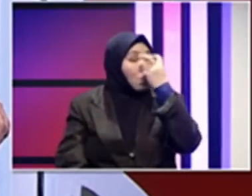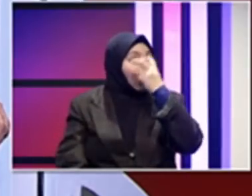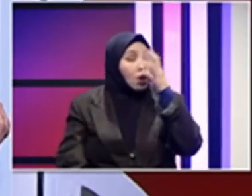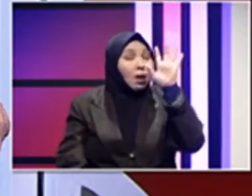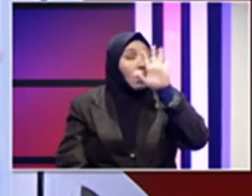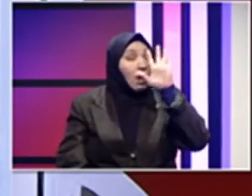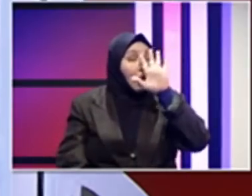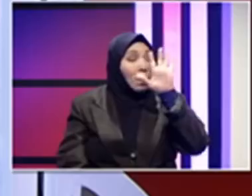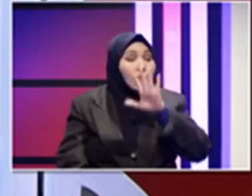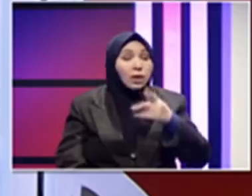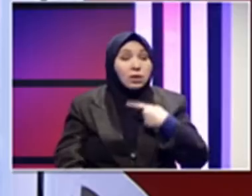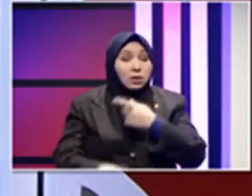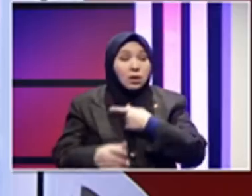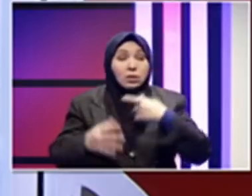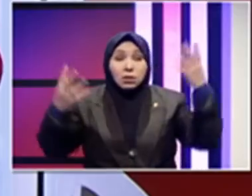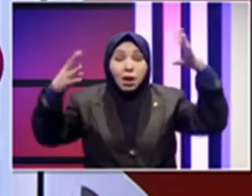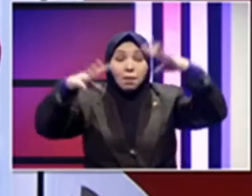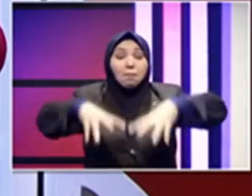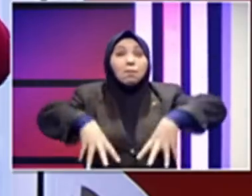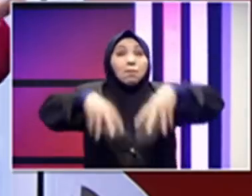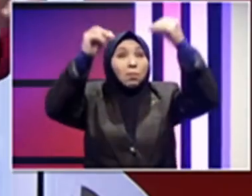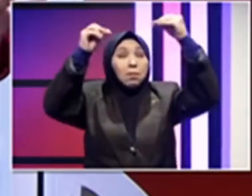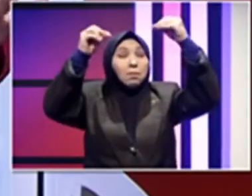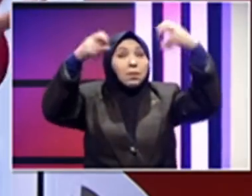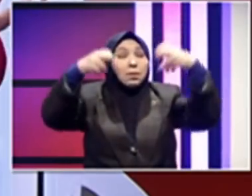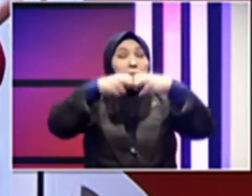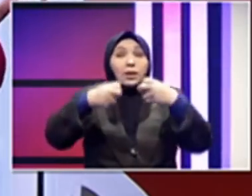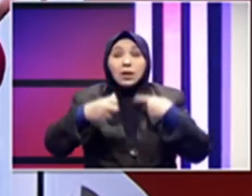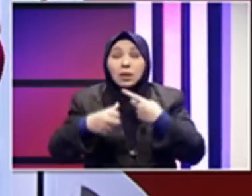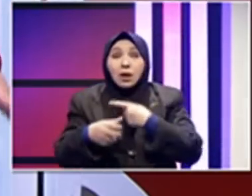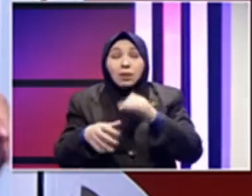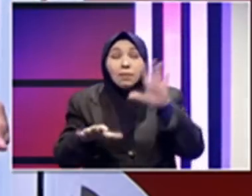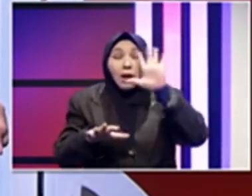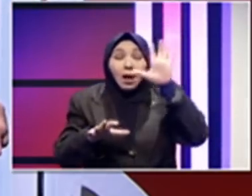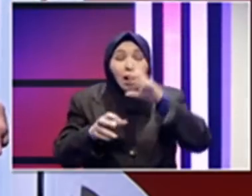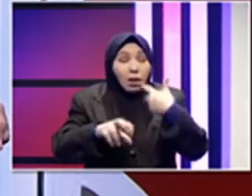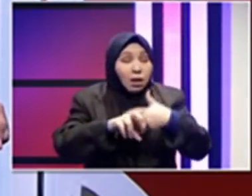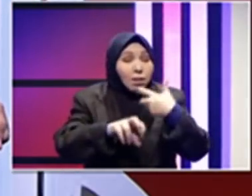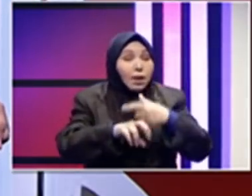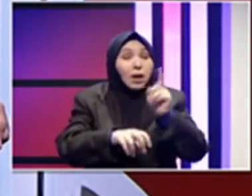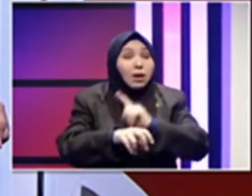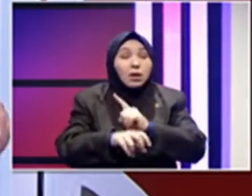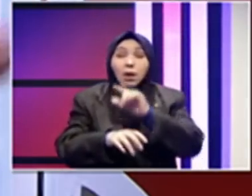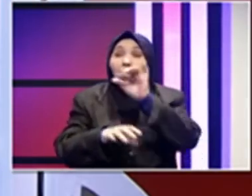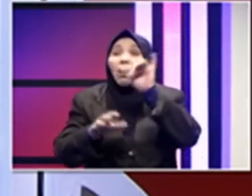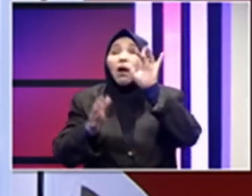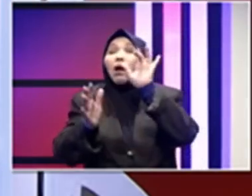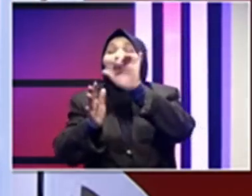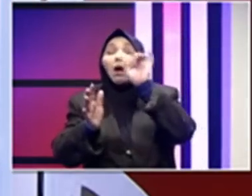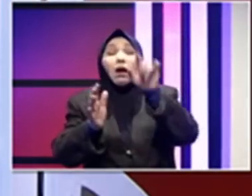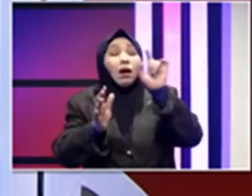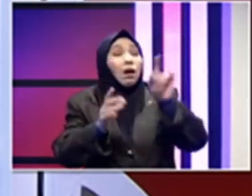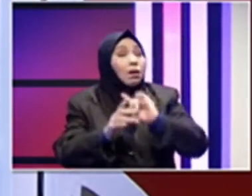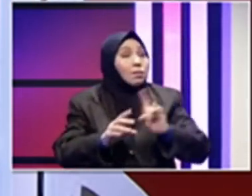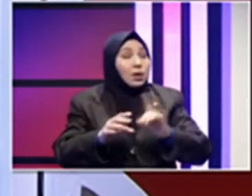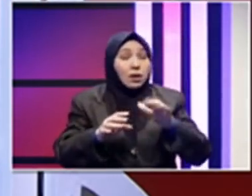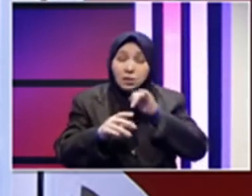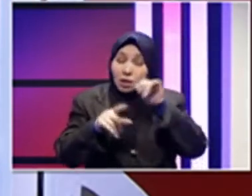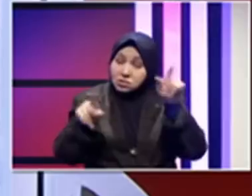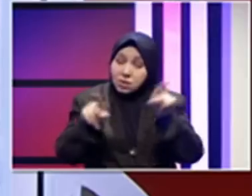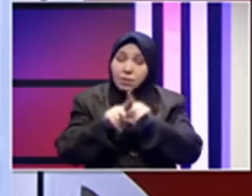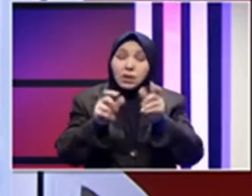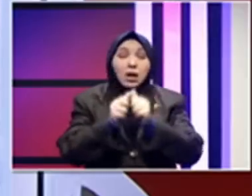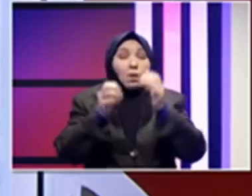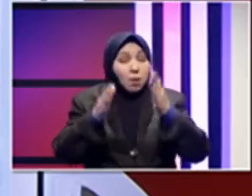kita sekarang ni tiba-tiba blackout dia, kita pun tergagau-gagau nak mencari mana switch, mana apa sebagainya, tak sama dengan orang yang